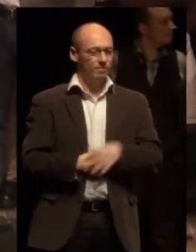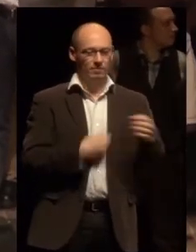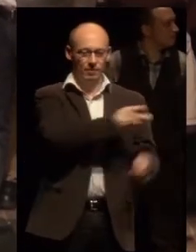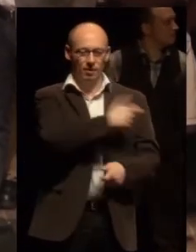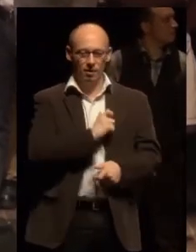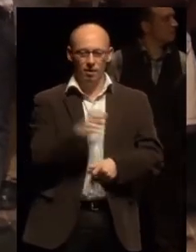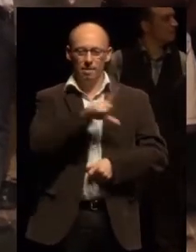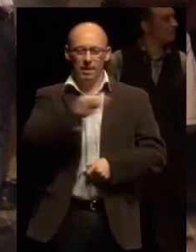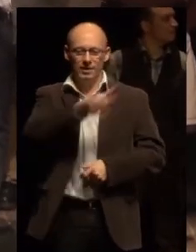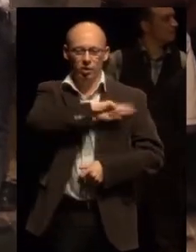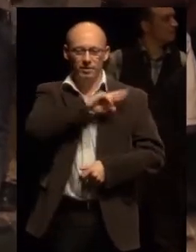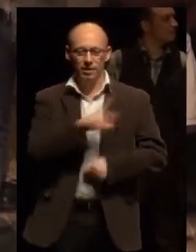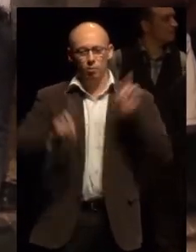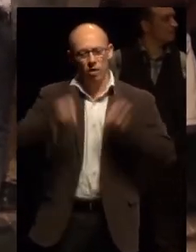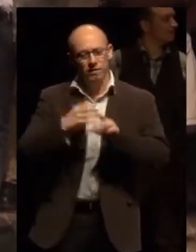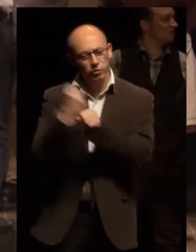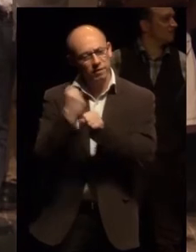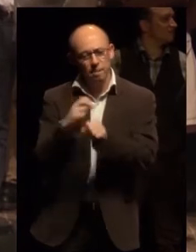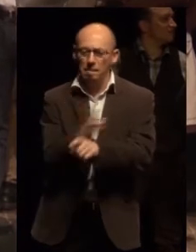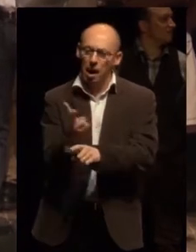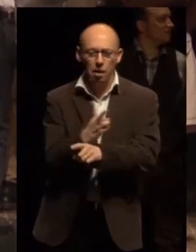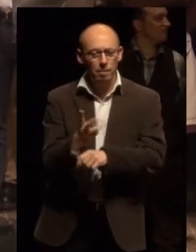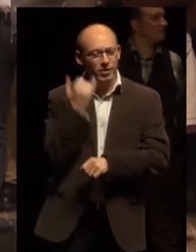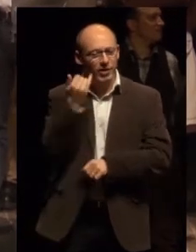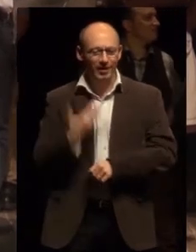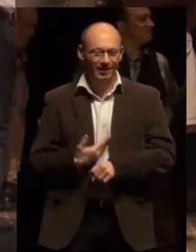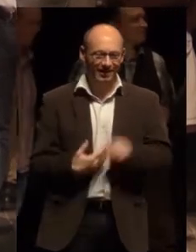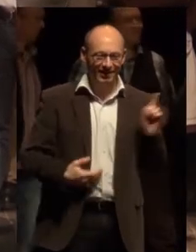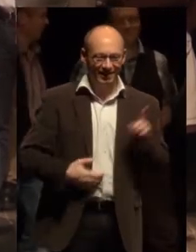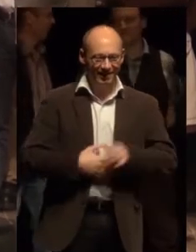partir à la retraite pour la fête du travail, c'est pas mal quand même. C'est pas mal.